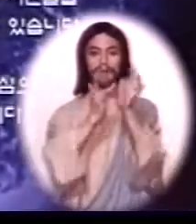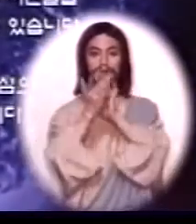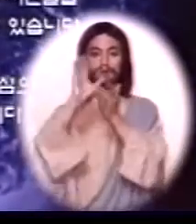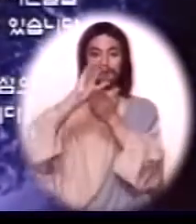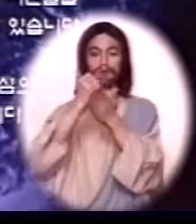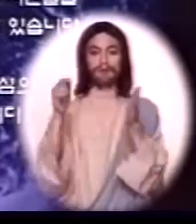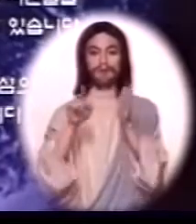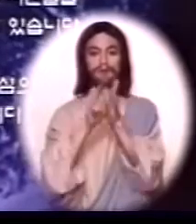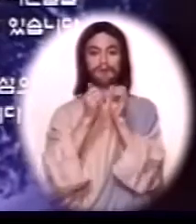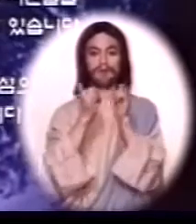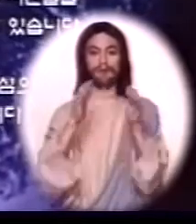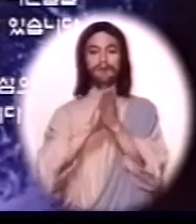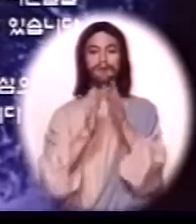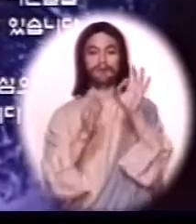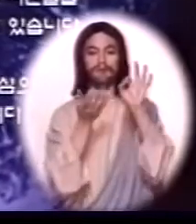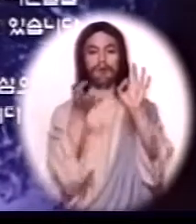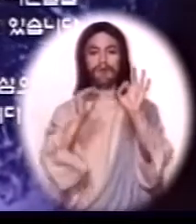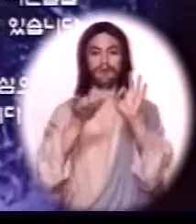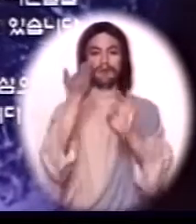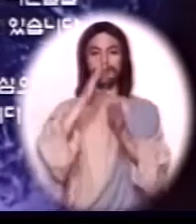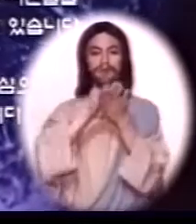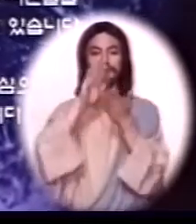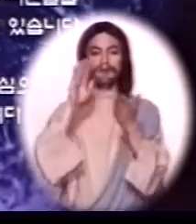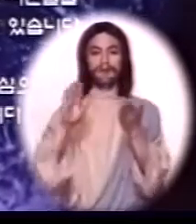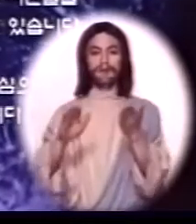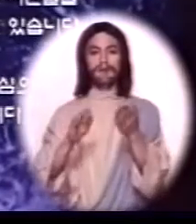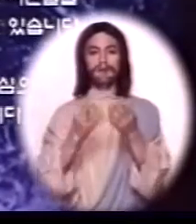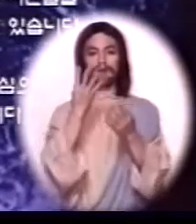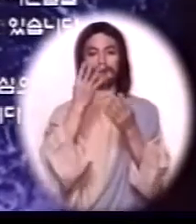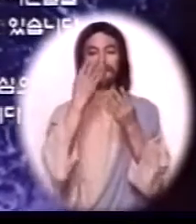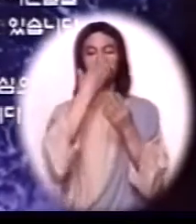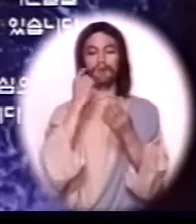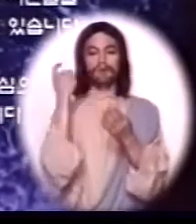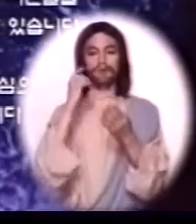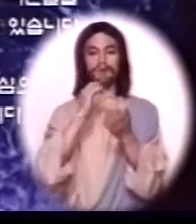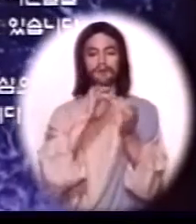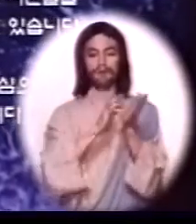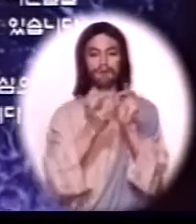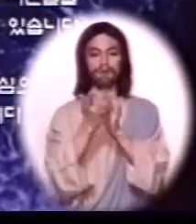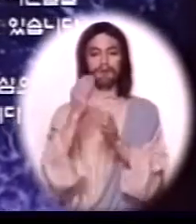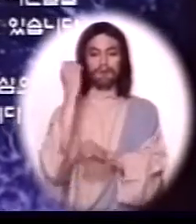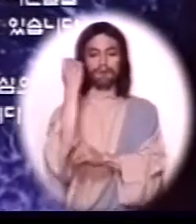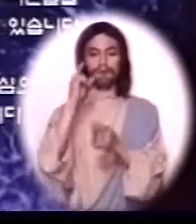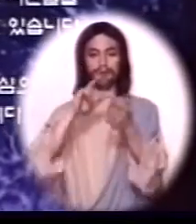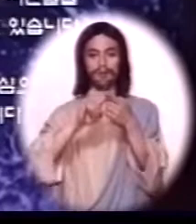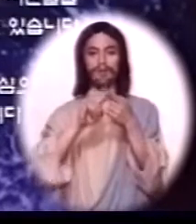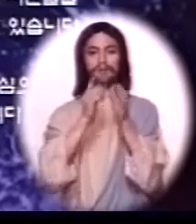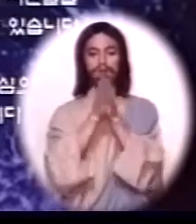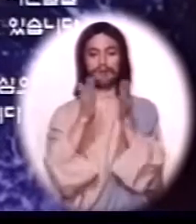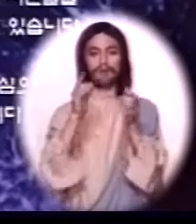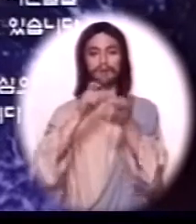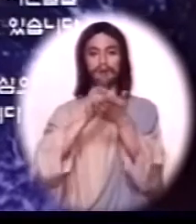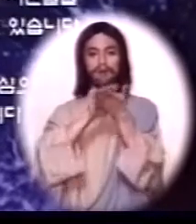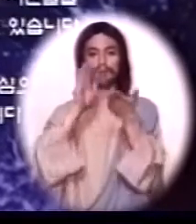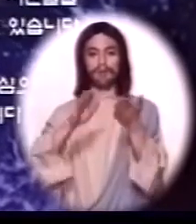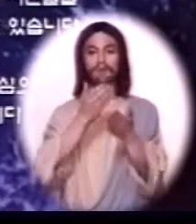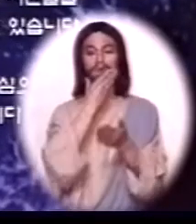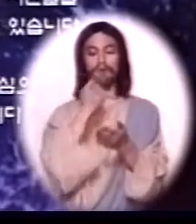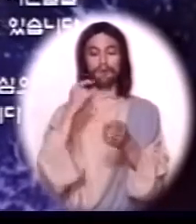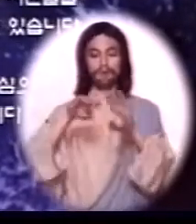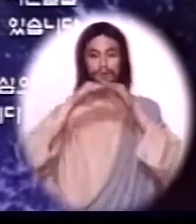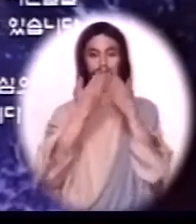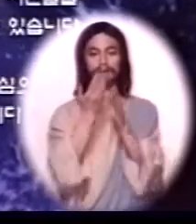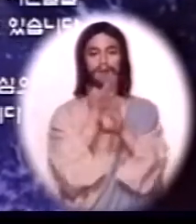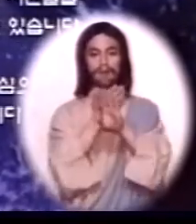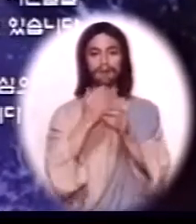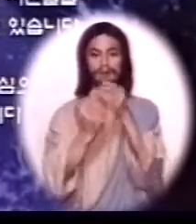오늘날 예수 그리스도를 믿는 사람들은 10억이 넘습니다. 사복음서는 기독교 신앙의 출발을 기록하고 있습니다. 이